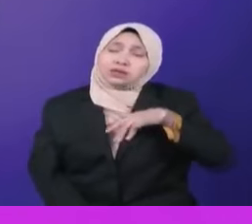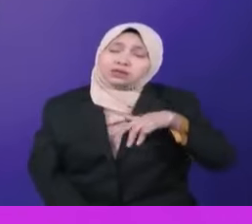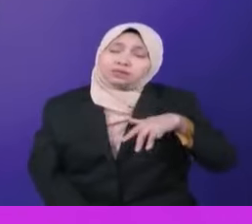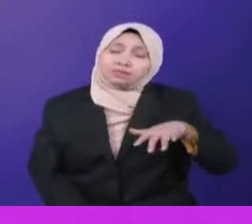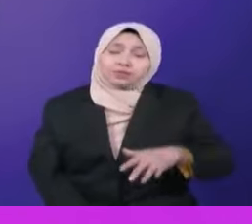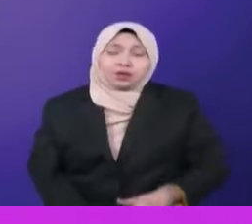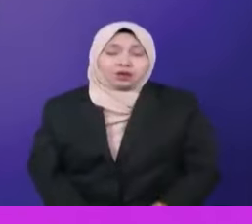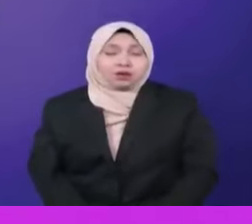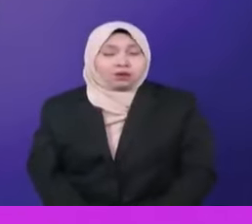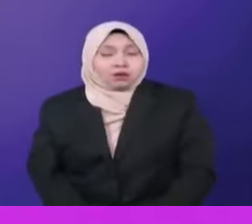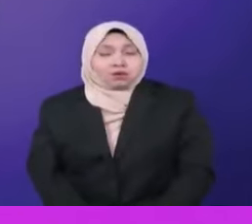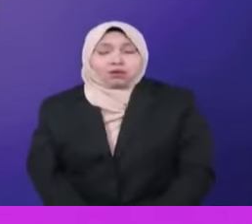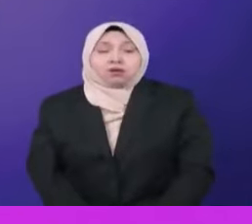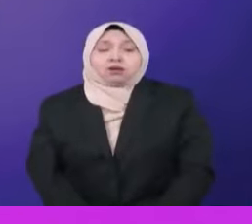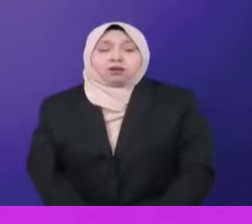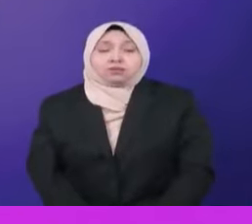الرحيم.